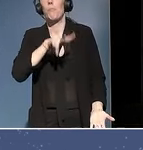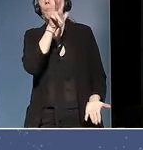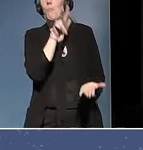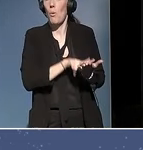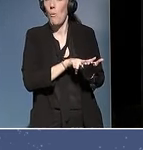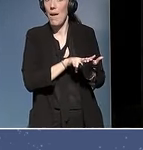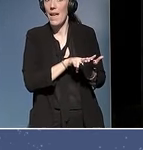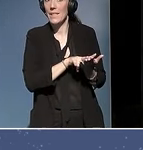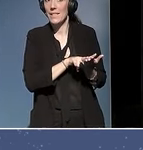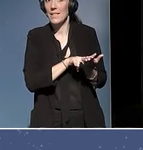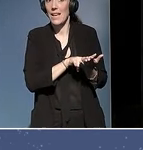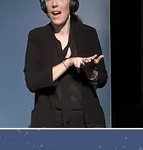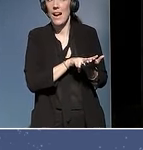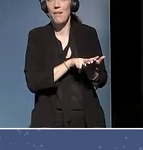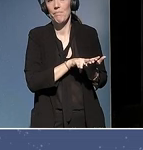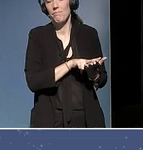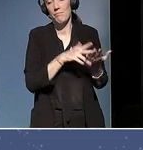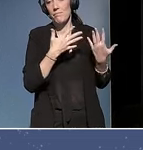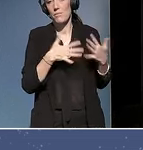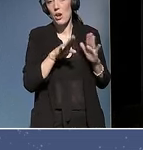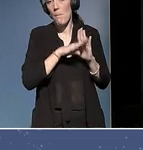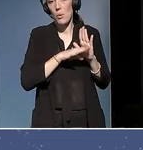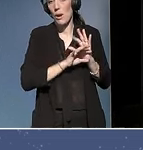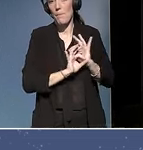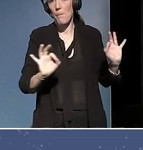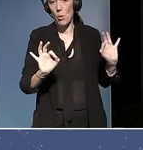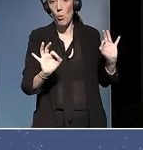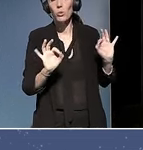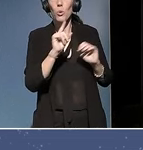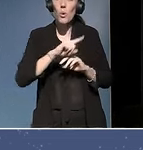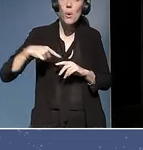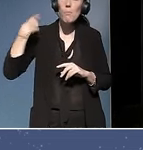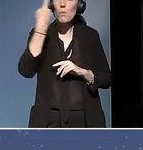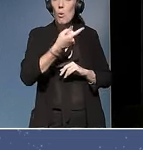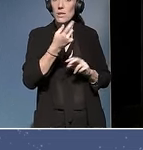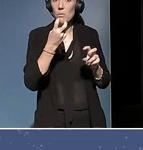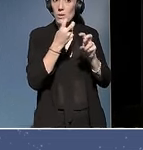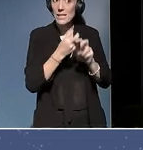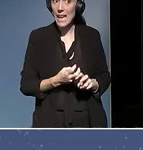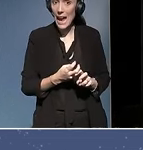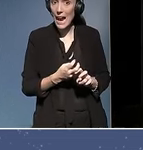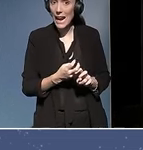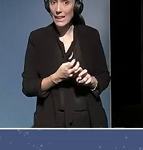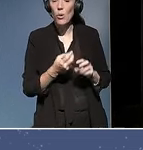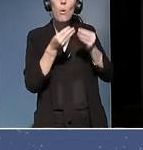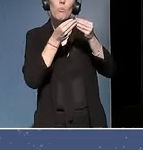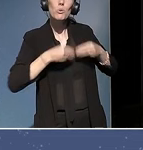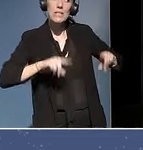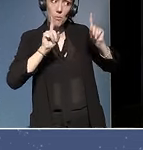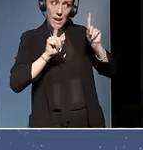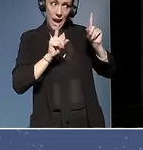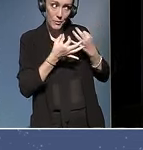strappo perché tanto è già programmato quindi non puoi fare a meno bene Il prossimo va al museo di